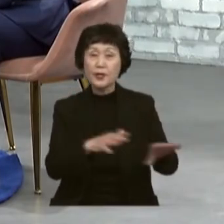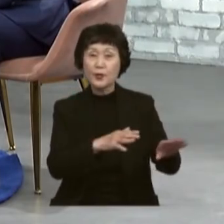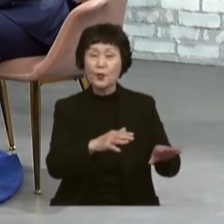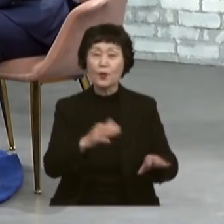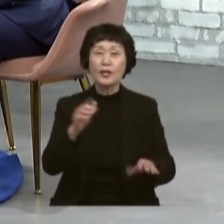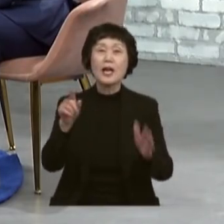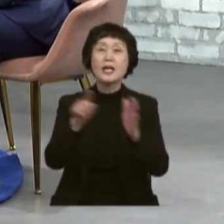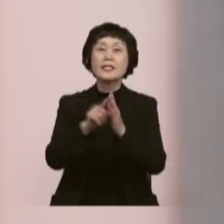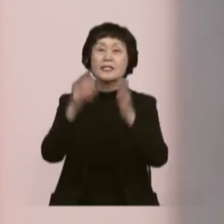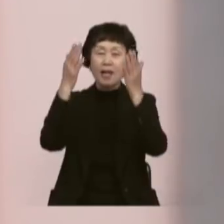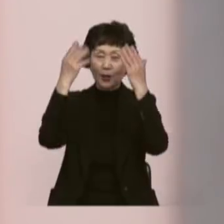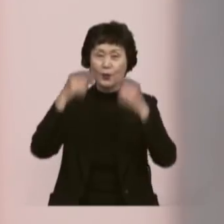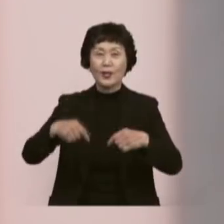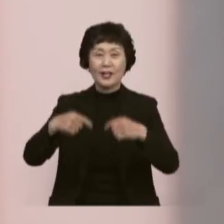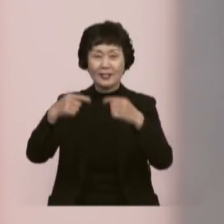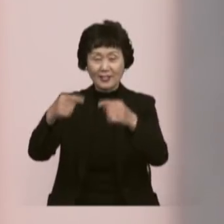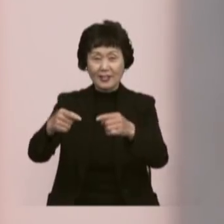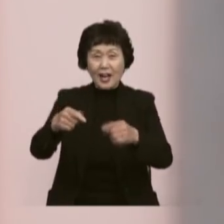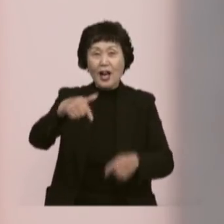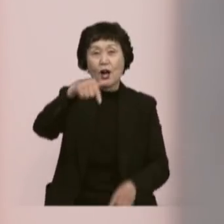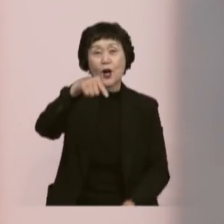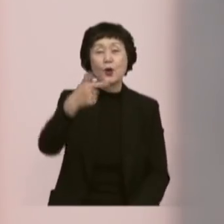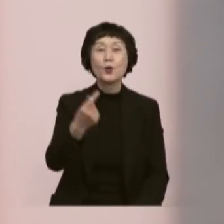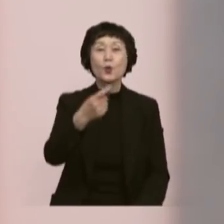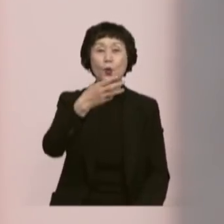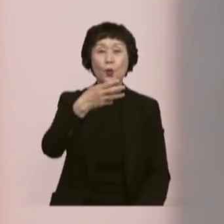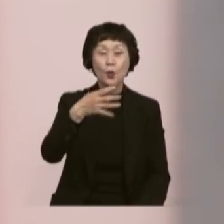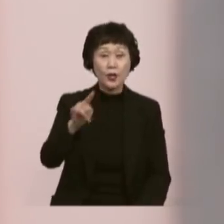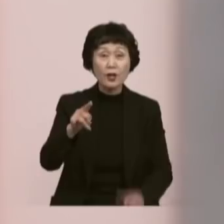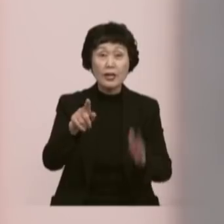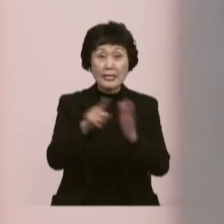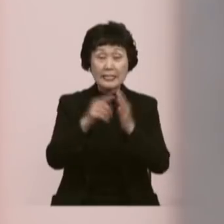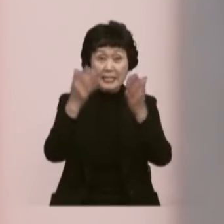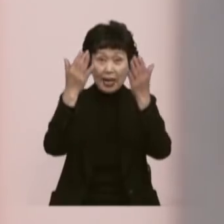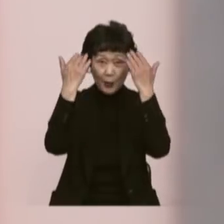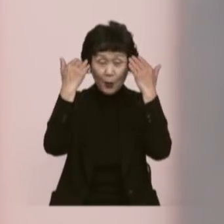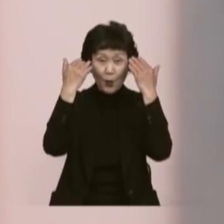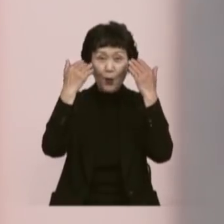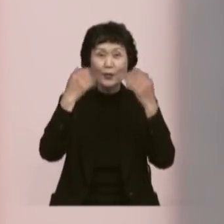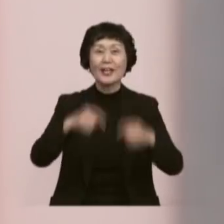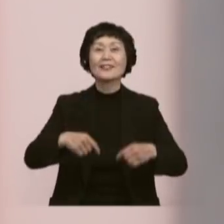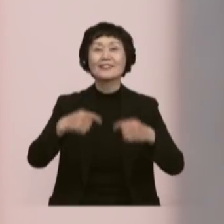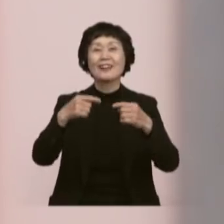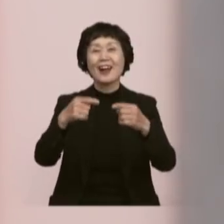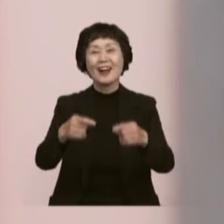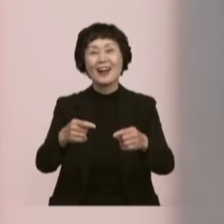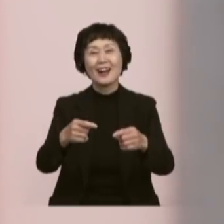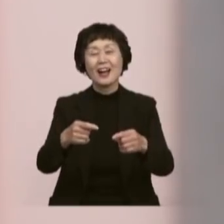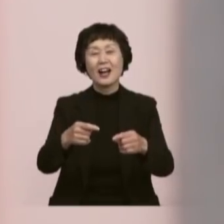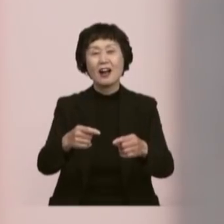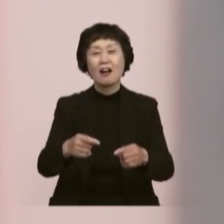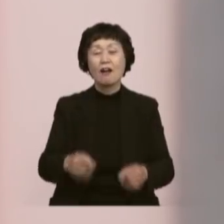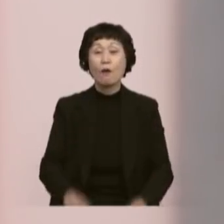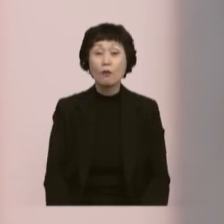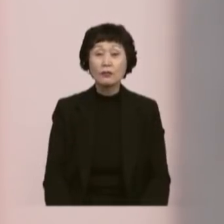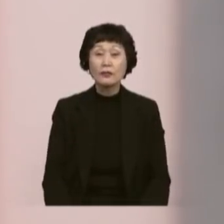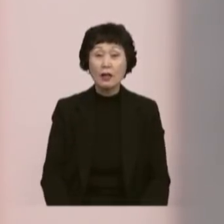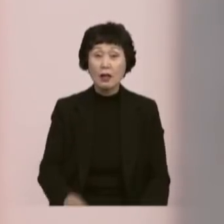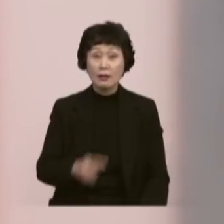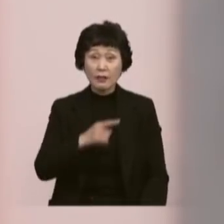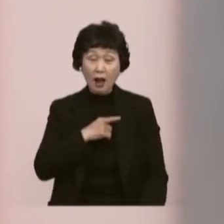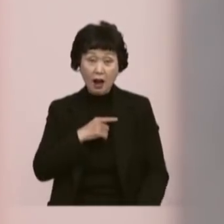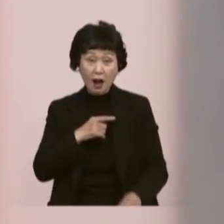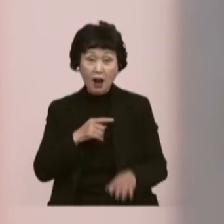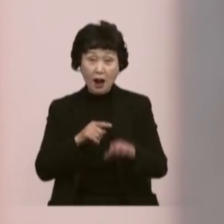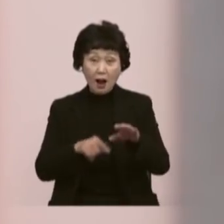그렇게 해서 들어가게 네, 된 서울대 앞에 고려신학원이라고 서건태 목사님이 이제 하시는 교회가 있었는데 네. 신학교가 있었는데 네. 그것도 모르고 간 게 제일